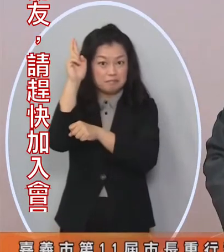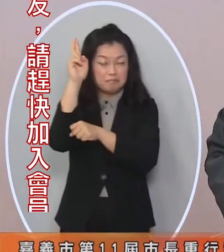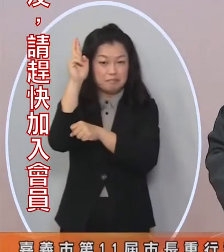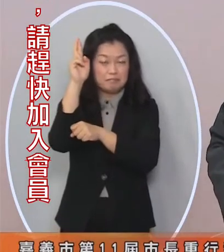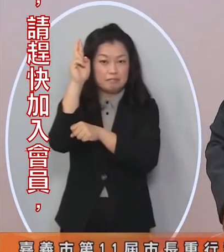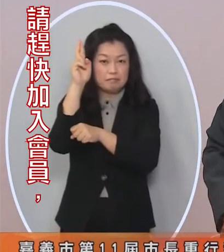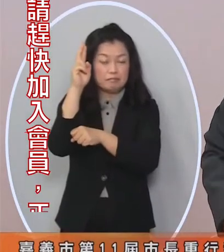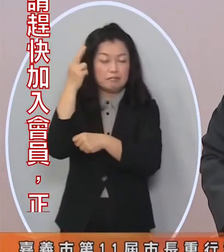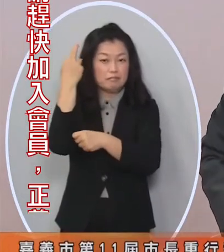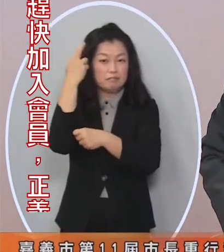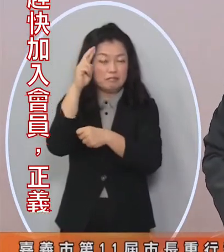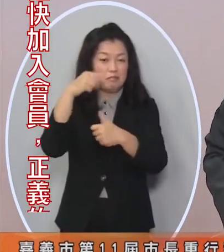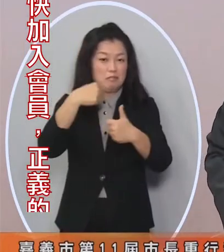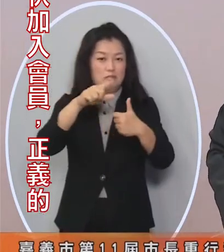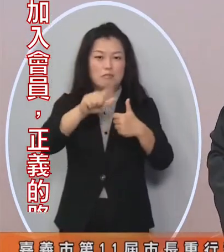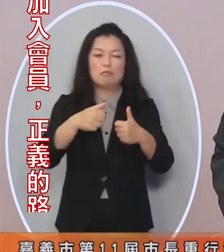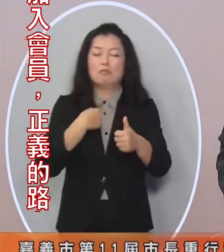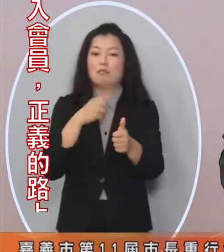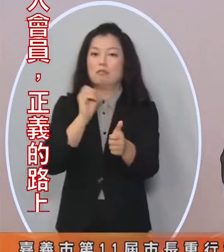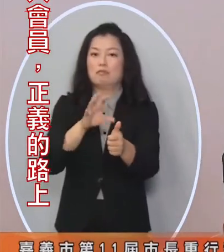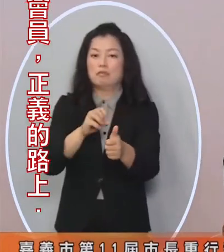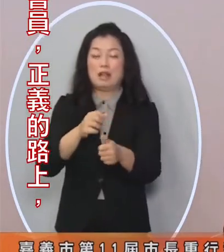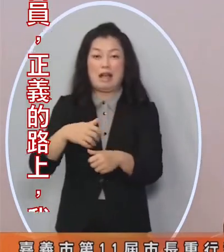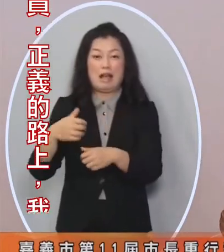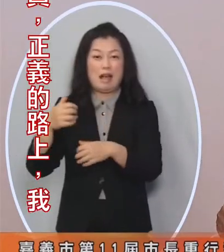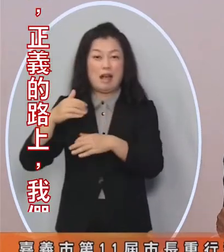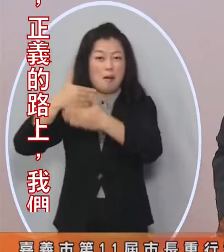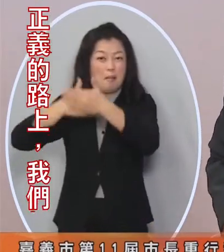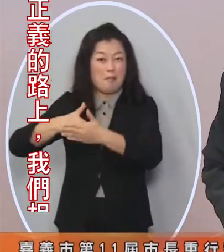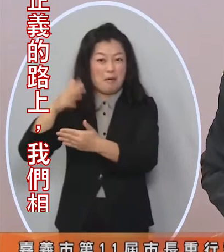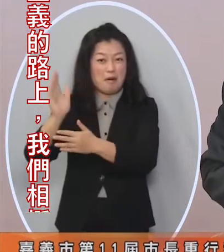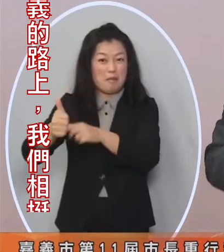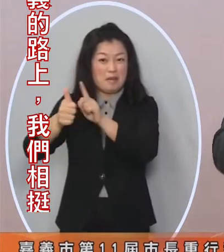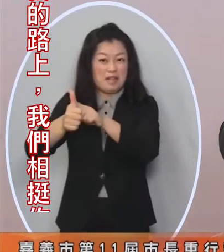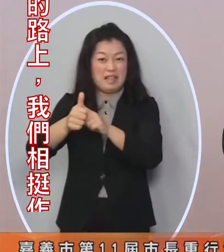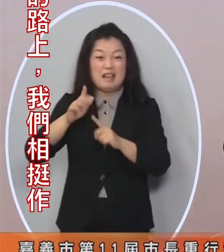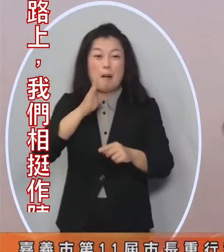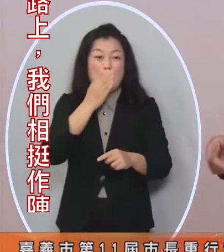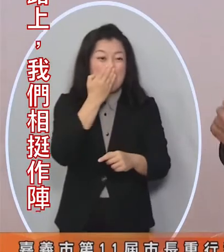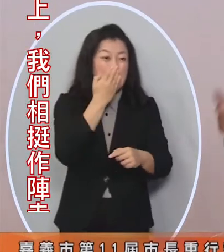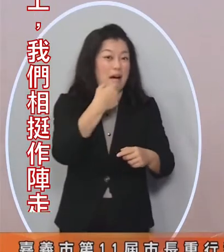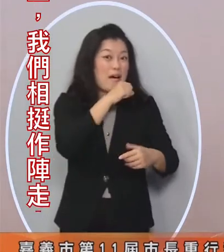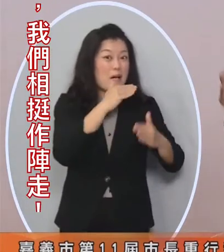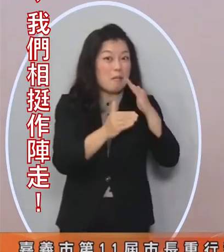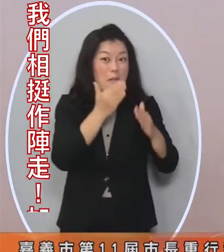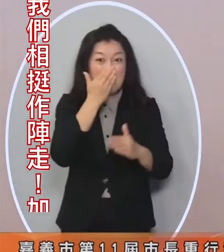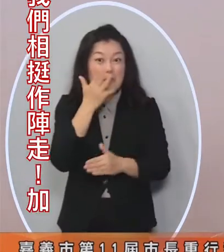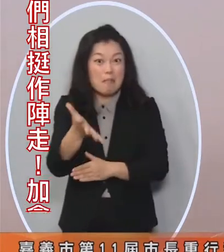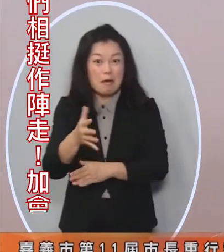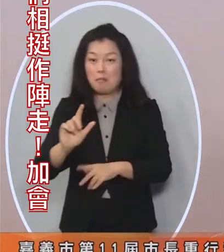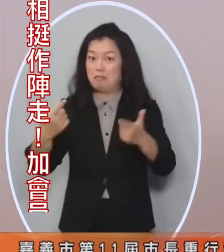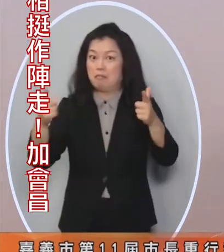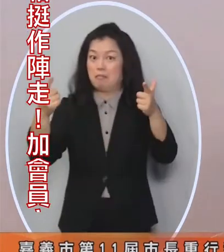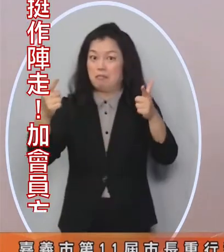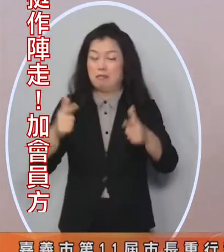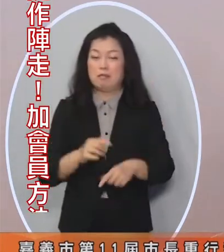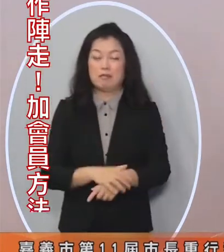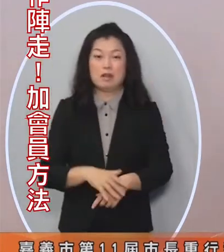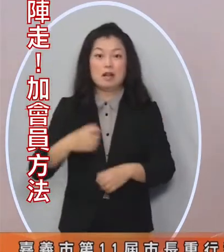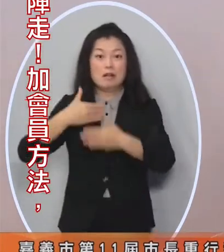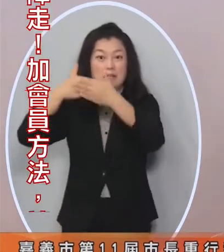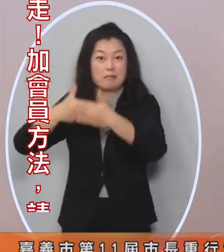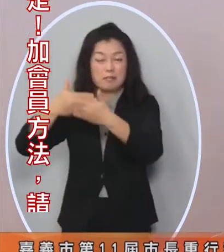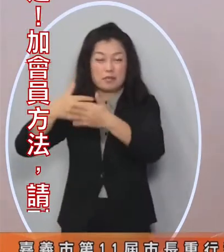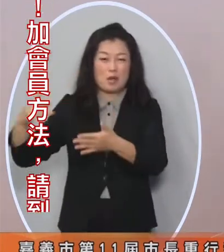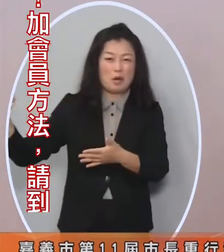考试甲我甲教授讲，习近平唔敢拍台湾啦，台湾大陆做迄船啦、飞机